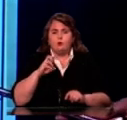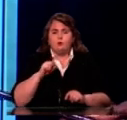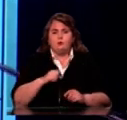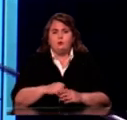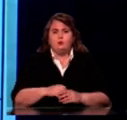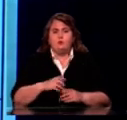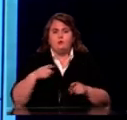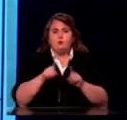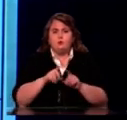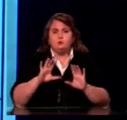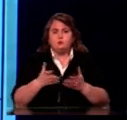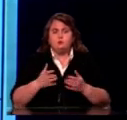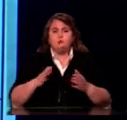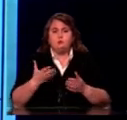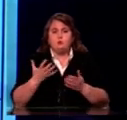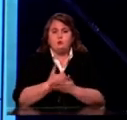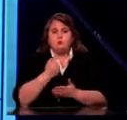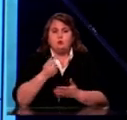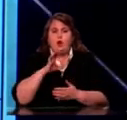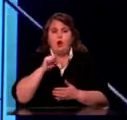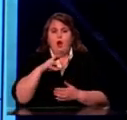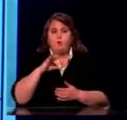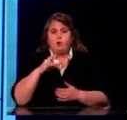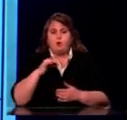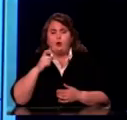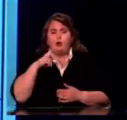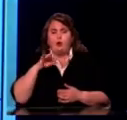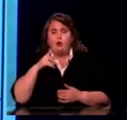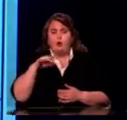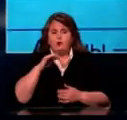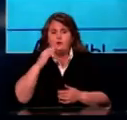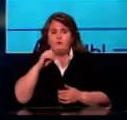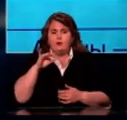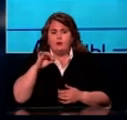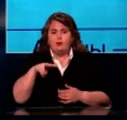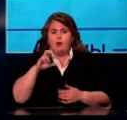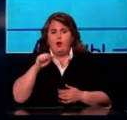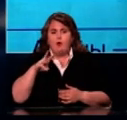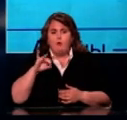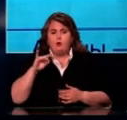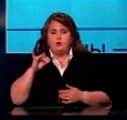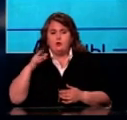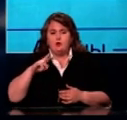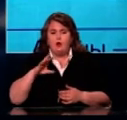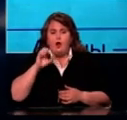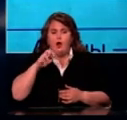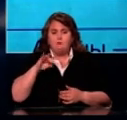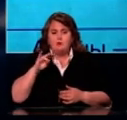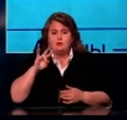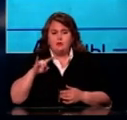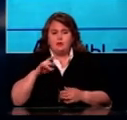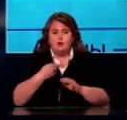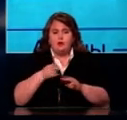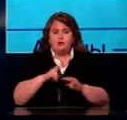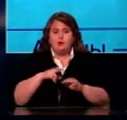данном случае у вас получается хлорид метиламмония и хлорид фенил-аммония. Итак, амины